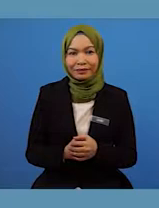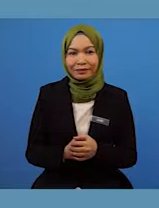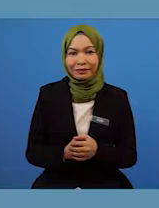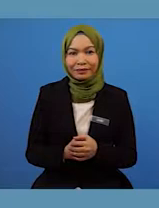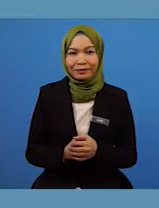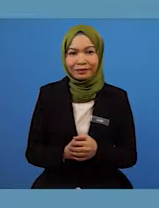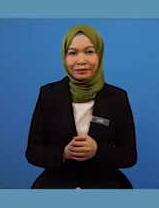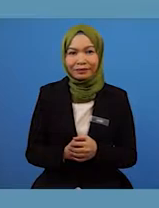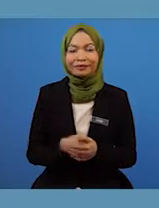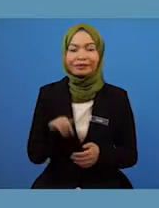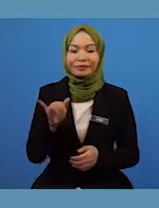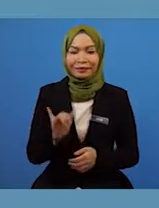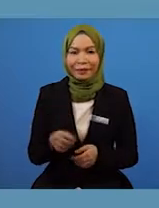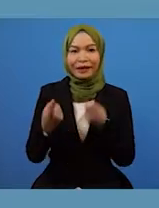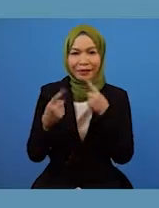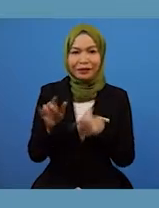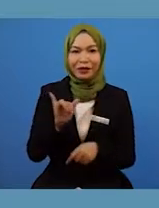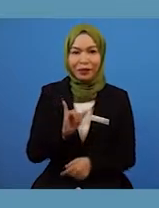114 gram per mol.